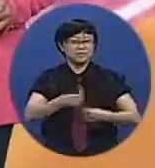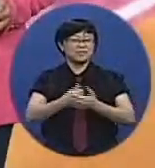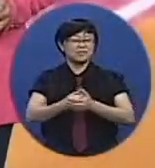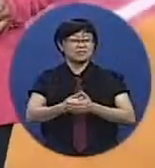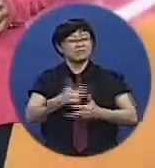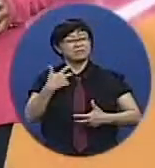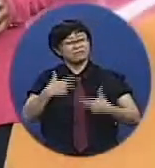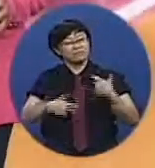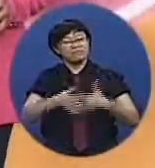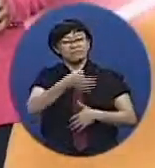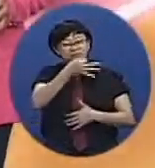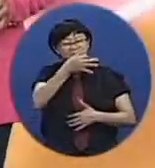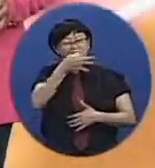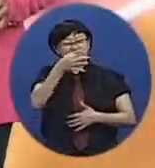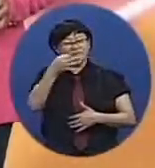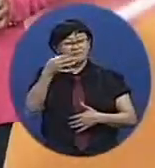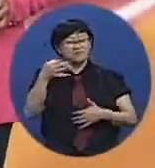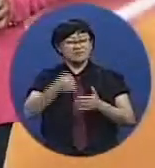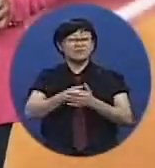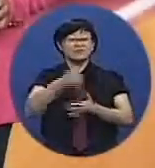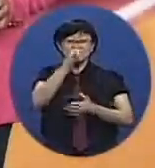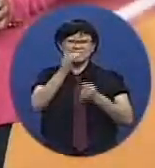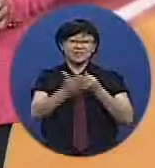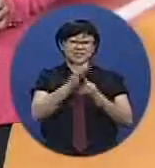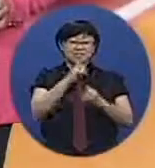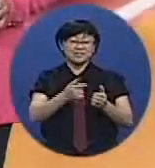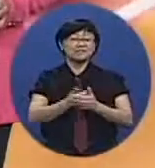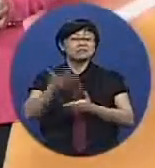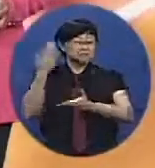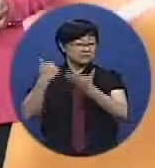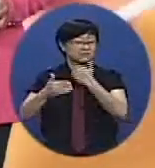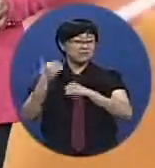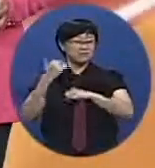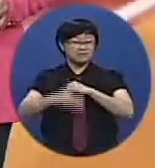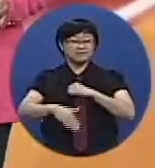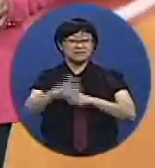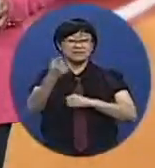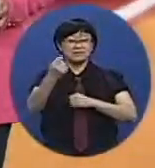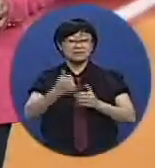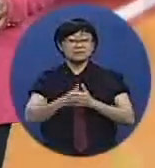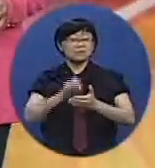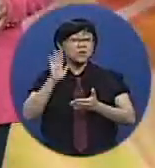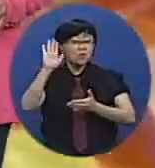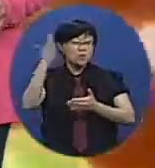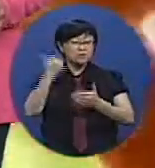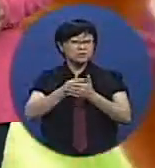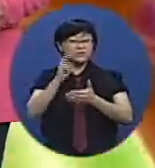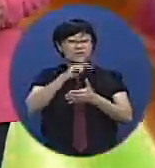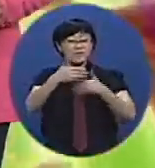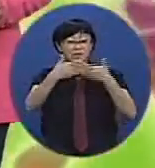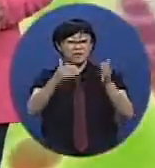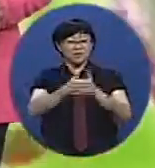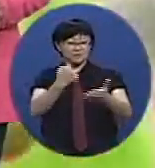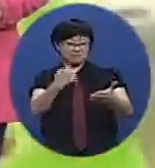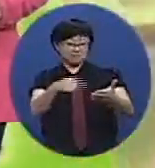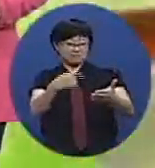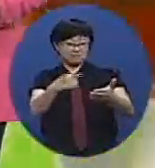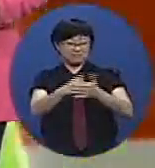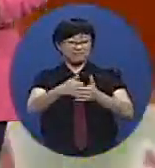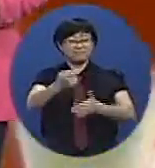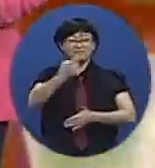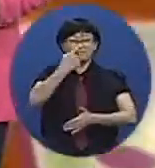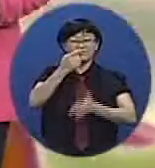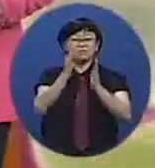즐기는 그런 정도지요. 그런데 그 이제, 당시에는 그랬죠. 예, 예. 네. 요즘이나 뭐 노래 교실 같은 데 예. 다니면서